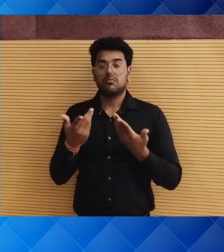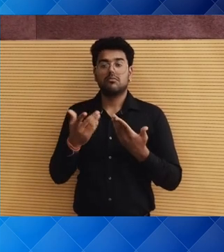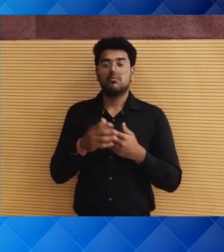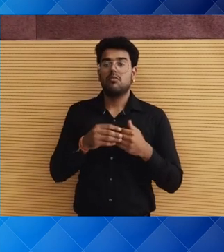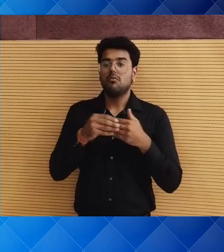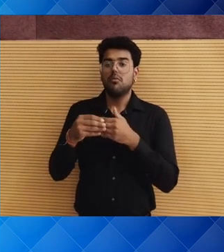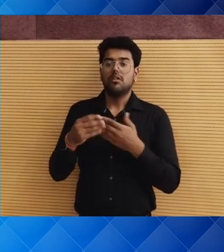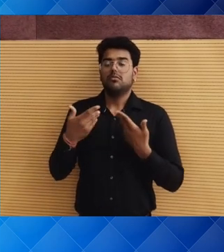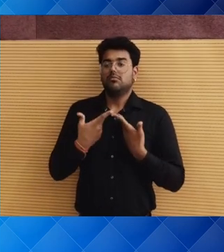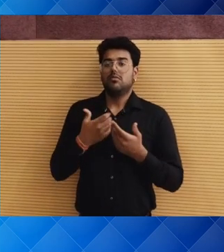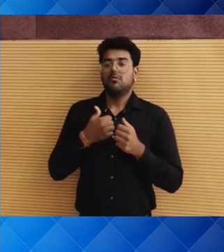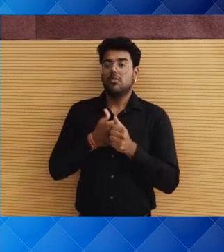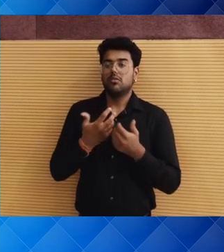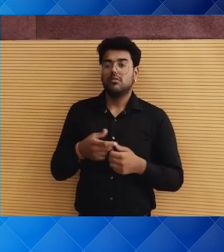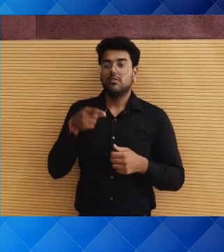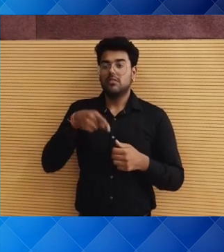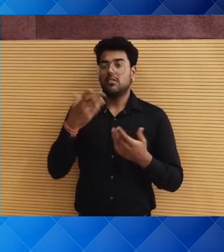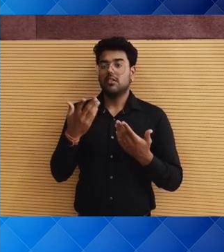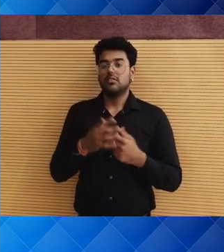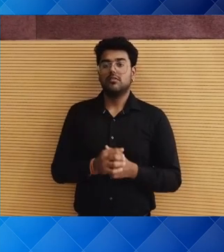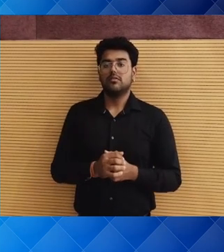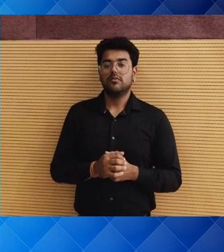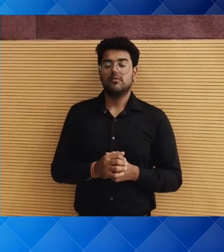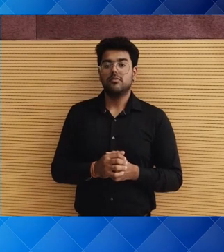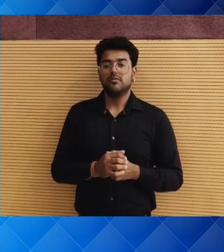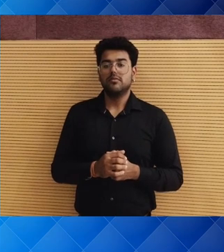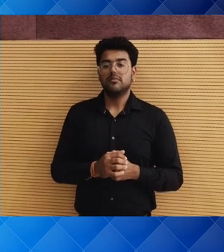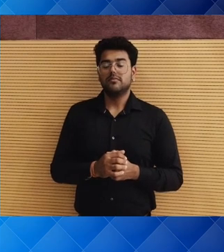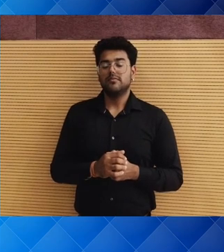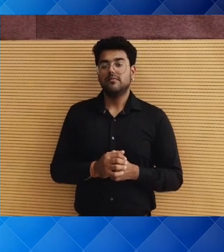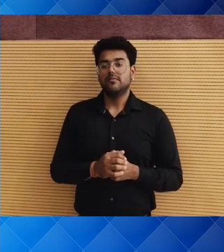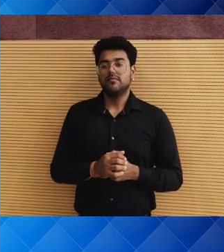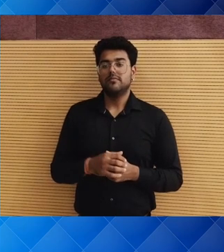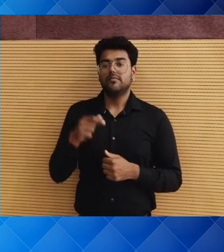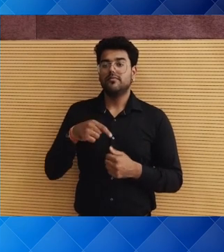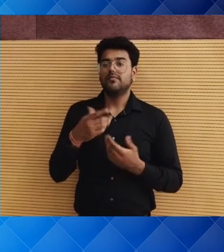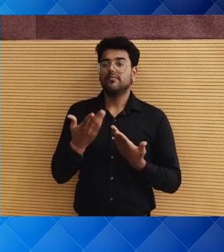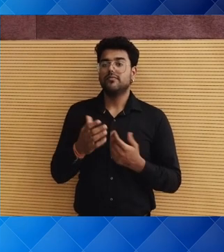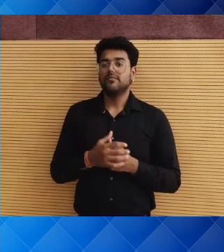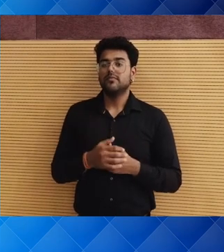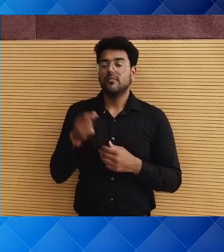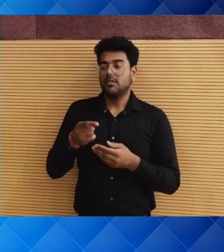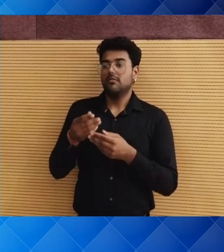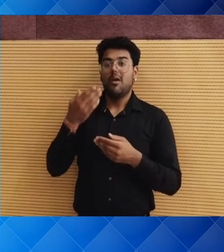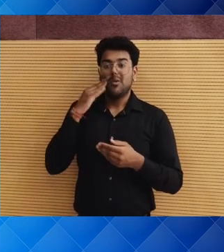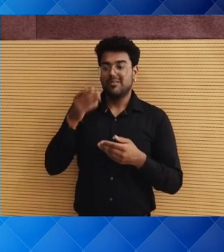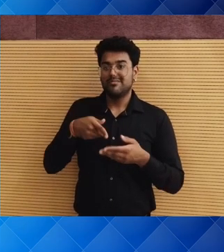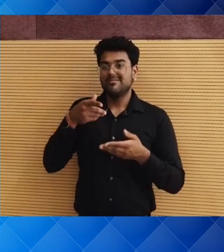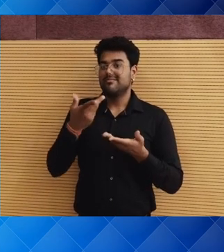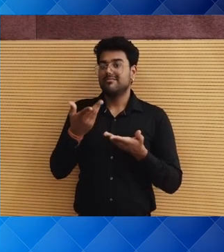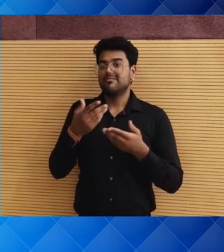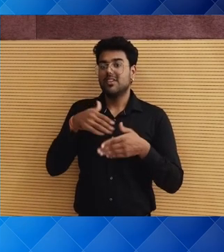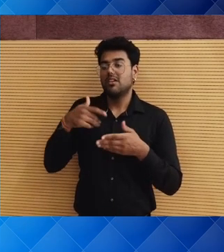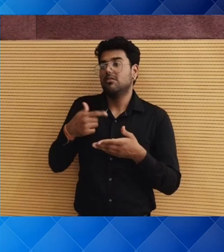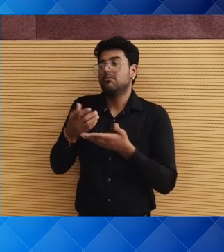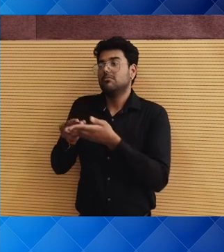आप इस समय अपना सेवानिवृत्ति की तरफ जा रही हैं, तो निश्चित एक उपहार के रूप में आपको ये आप हमको दे के जा रही हैं, आपका मैं बहुत